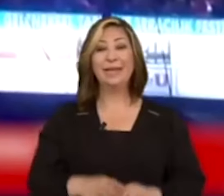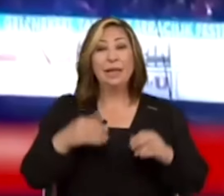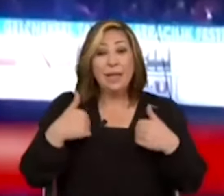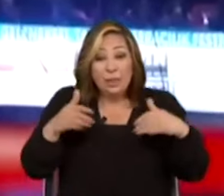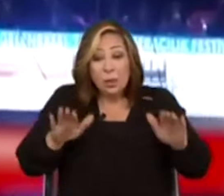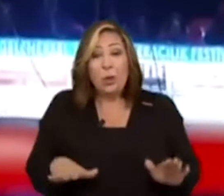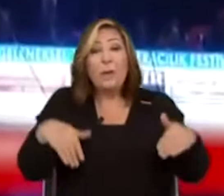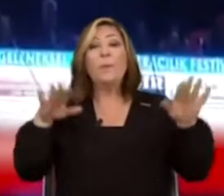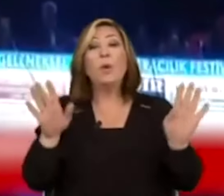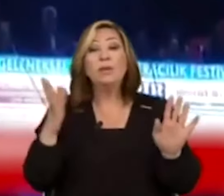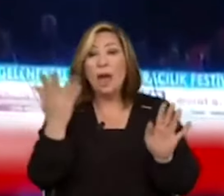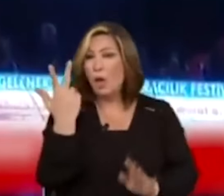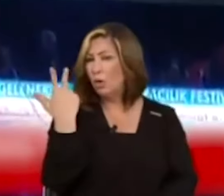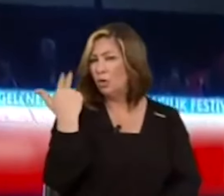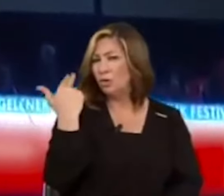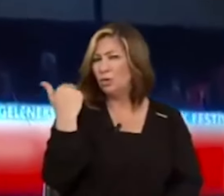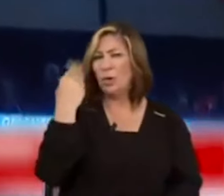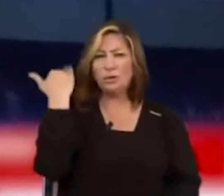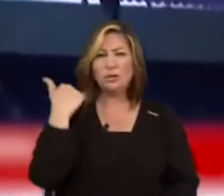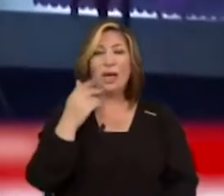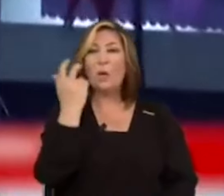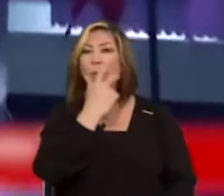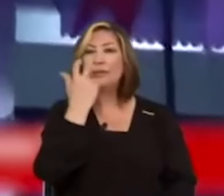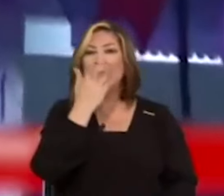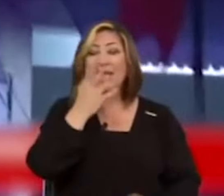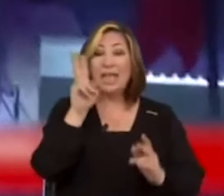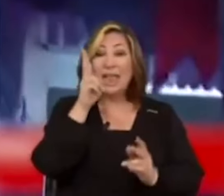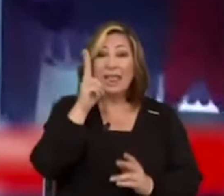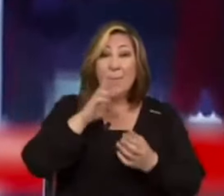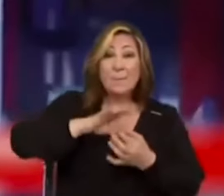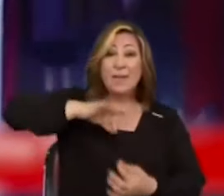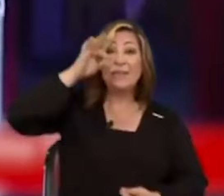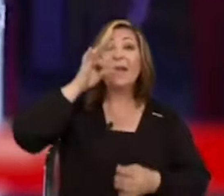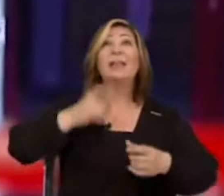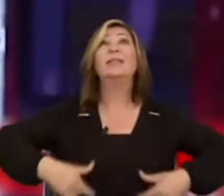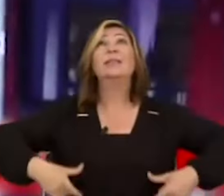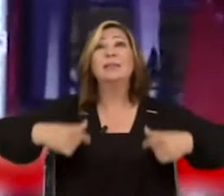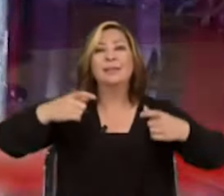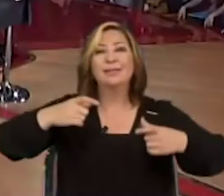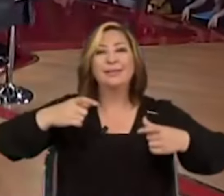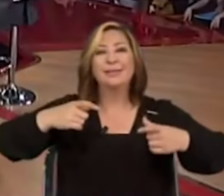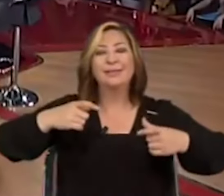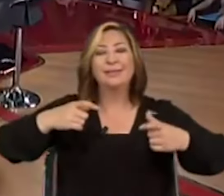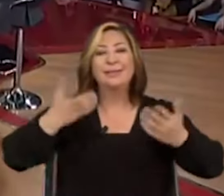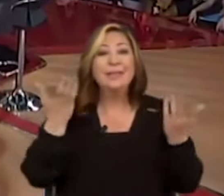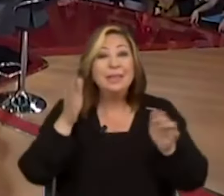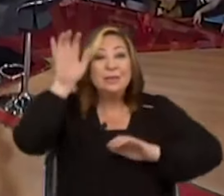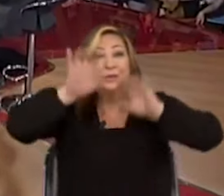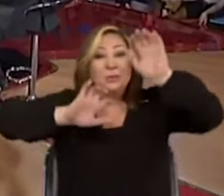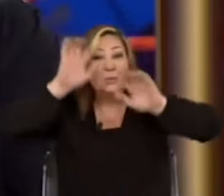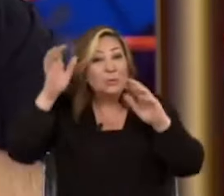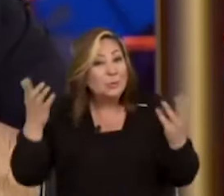Yerinde duramıyordun. Daha 3 gün önce verdiğin konserde 7 metrelik sahne direğine tırmanıp şarkını... Baba niye